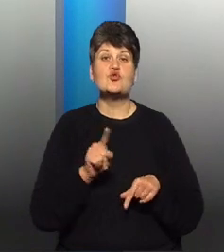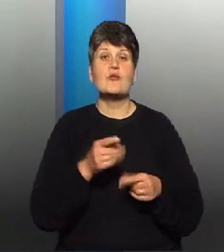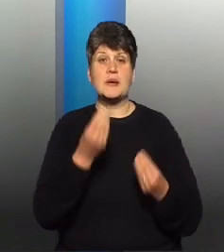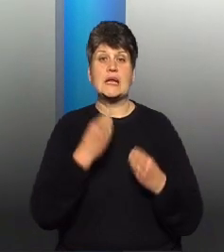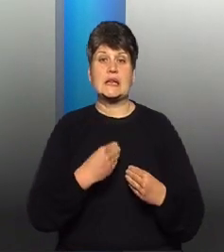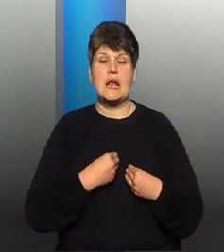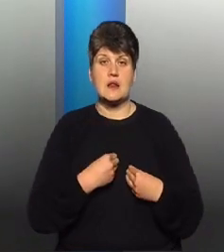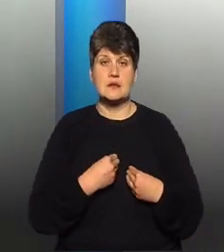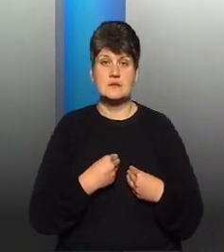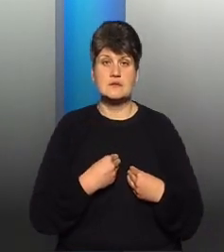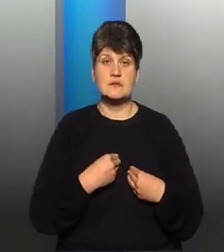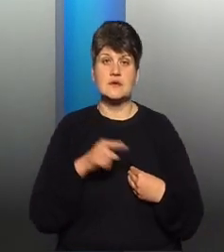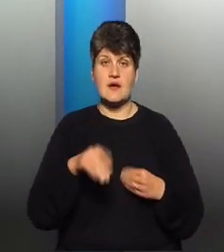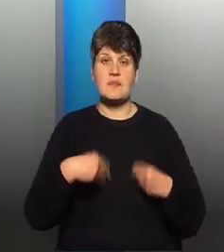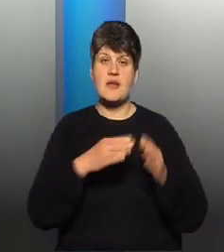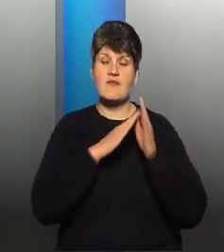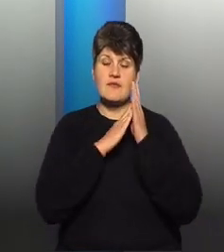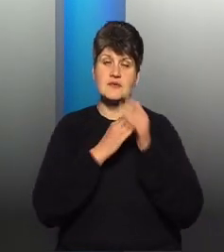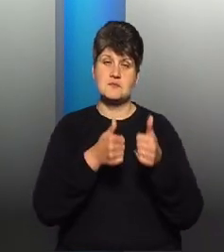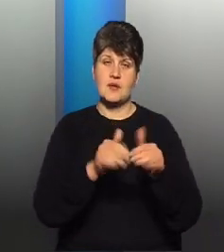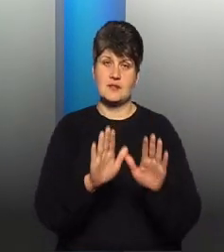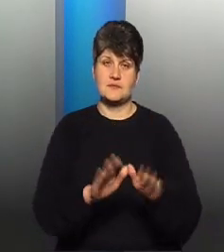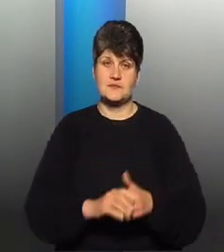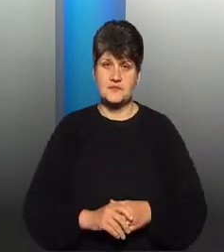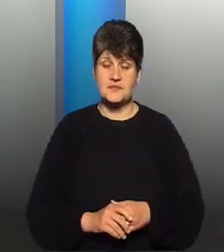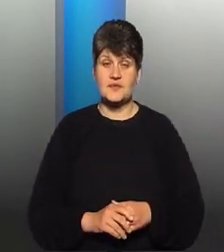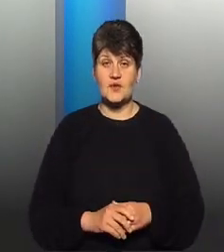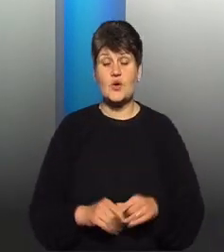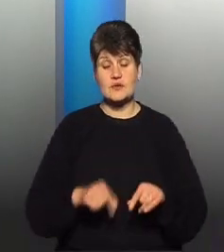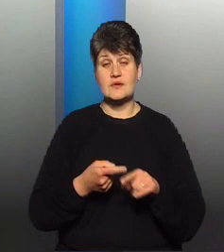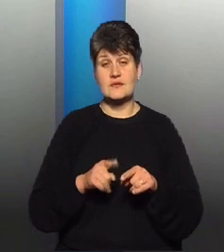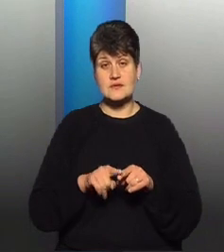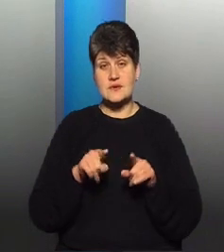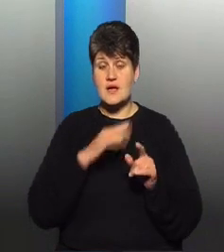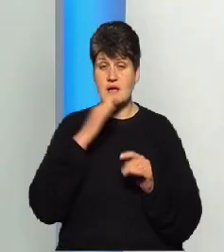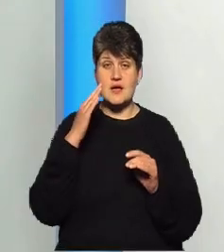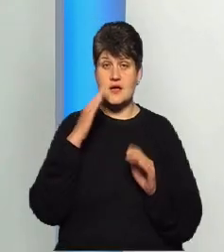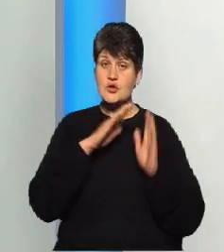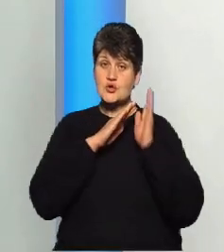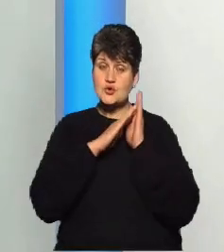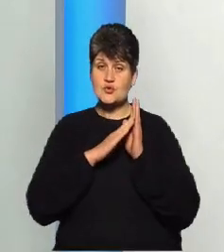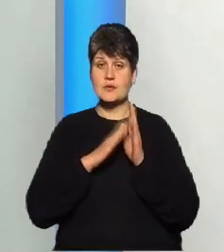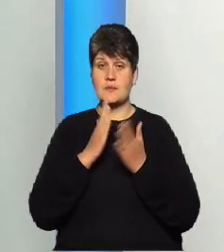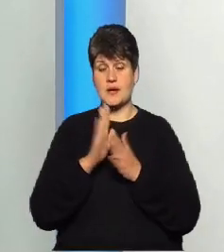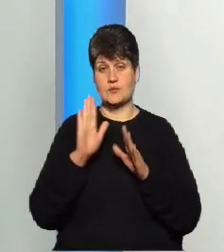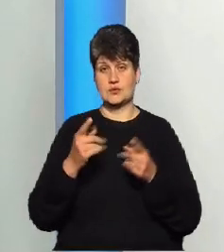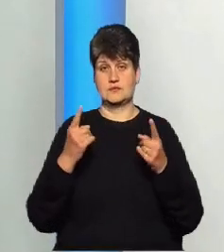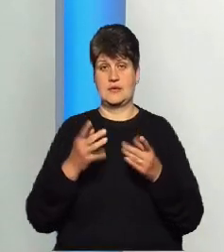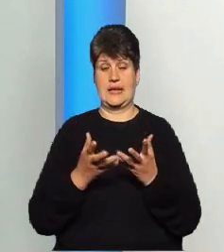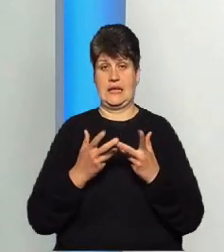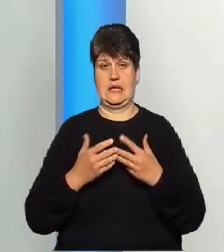виспатися. Ось, власне, сон передусім має бути достатньої кількості. Тобто для дорослої